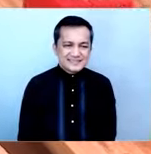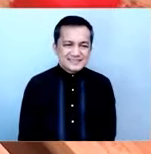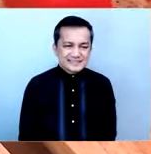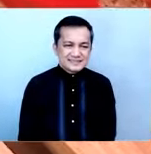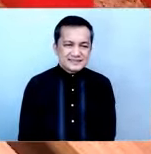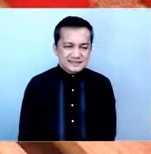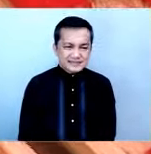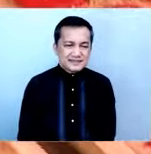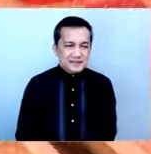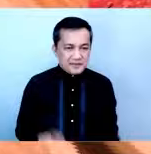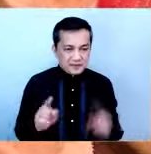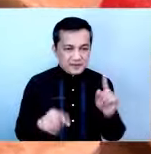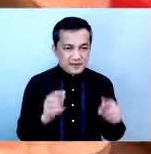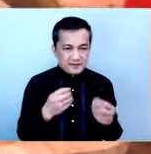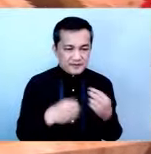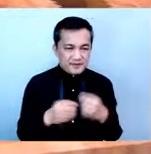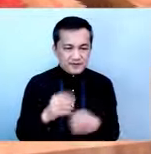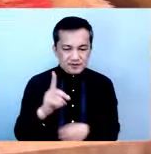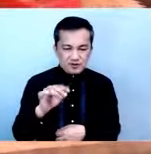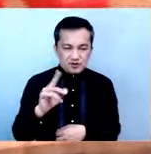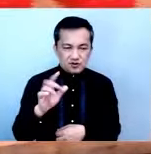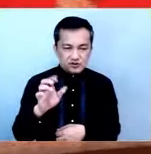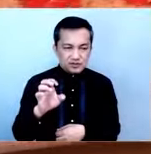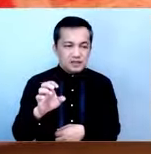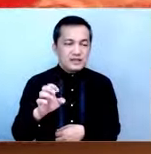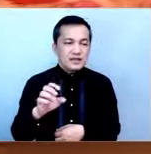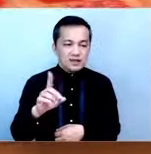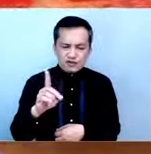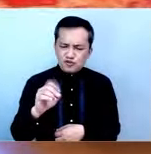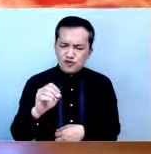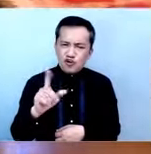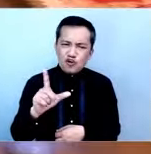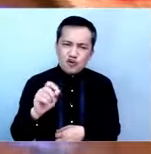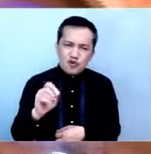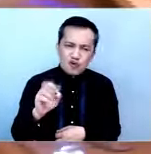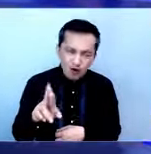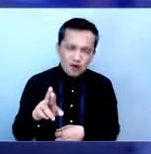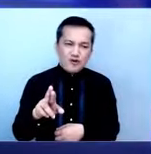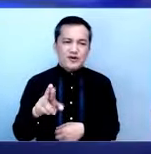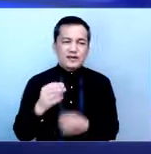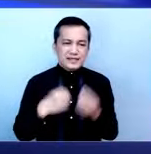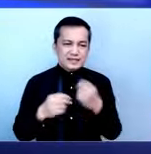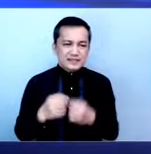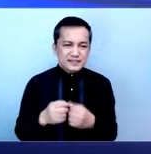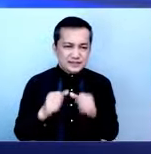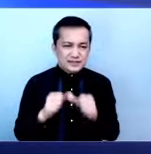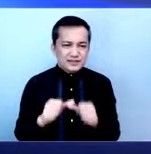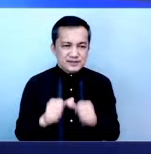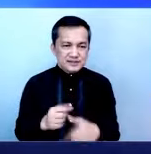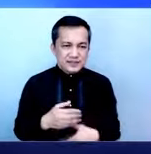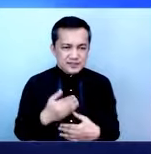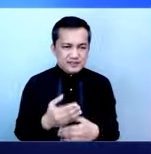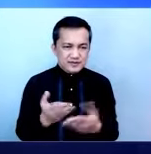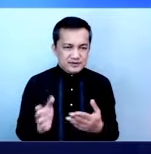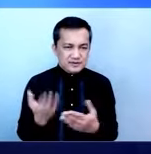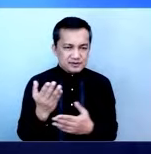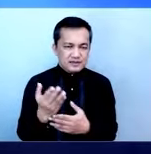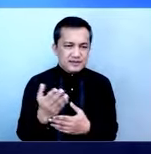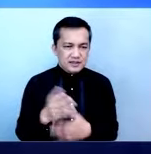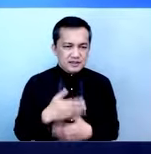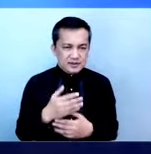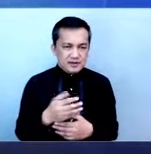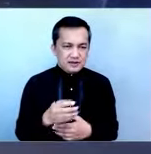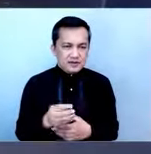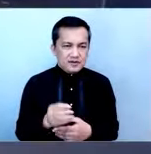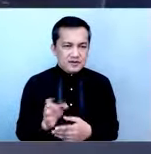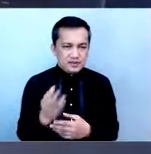aming pinag-desert ng Dolores Kakanin. Dolores! Tuloy-tuloy lang ang happiness kayong umaga. Dito pa rin sa inyong Happy Morning Kasalo